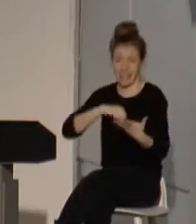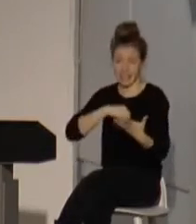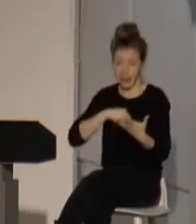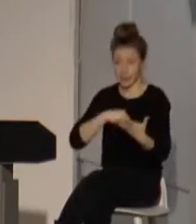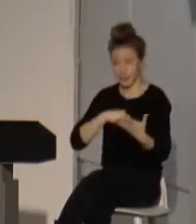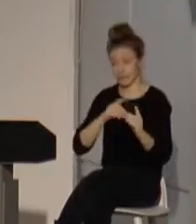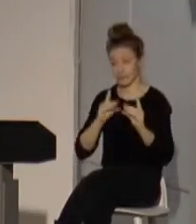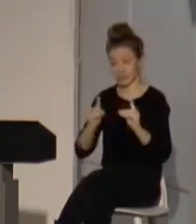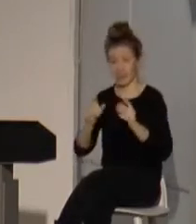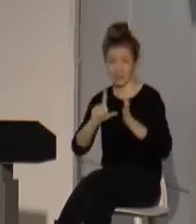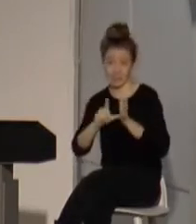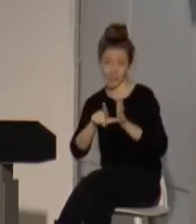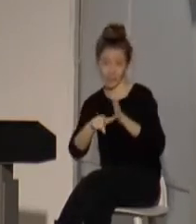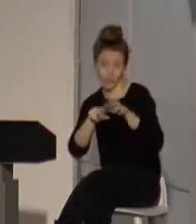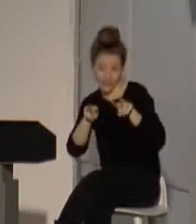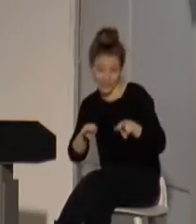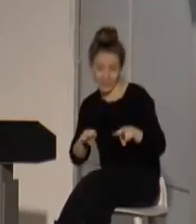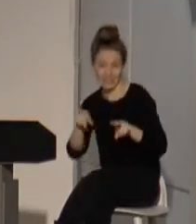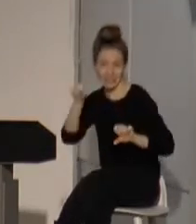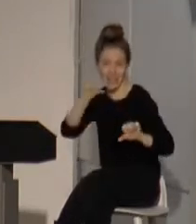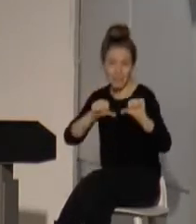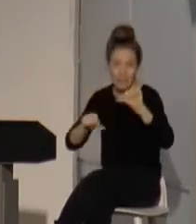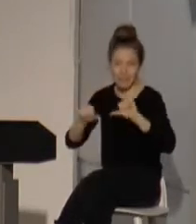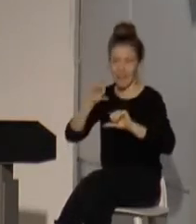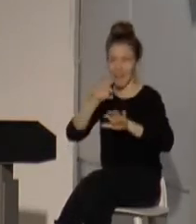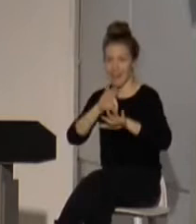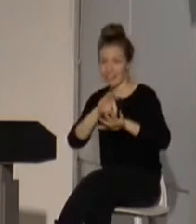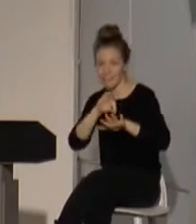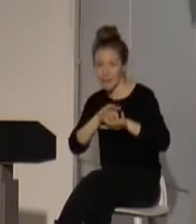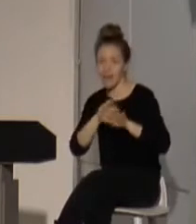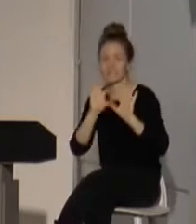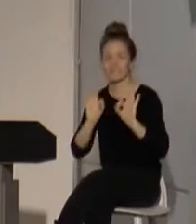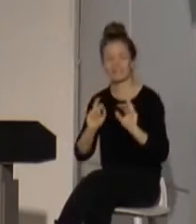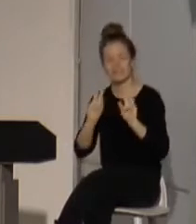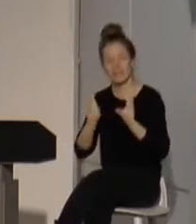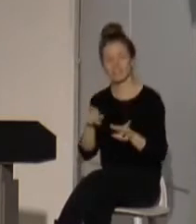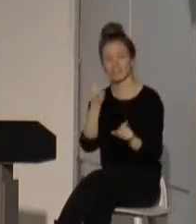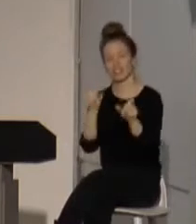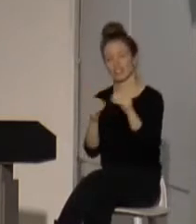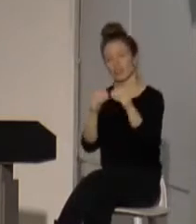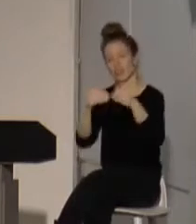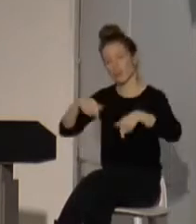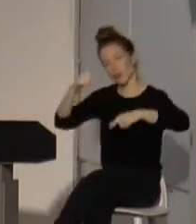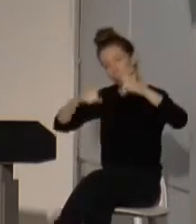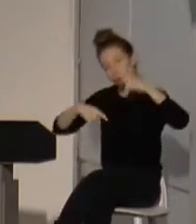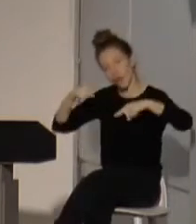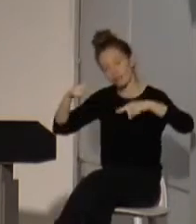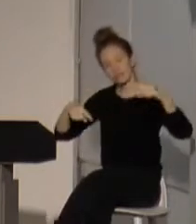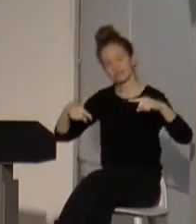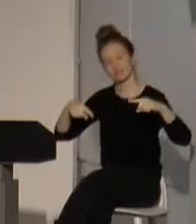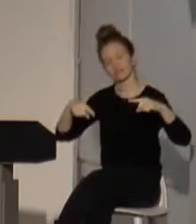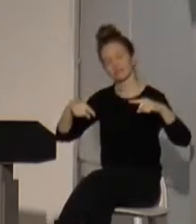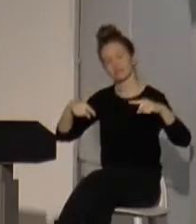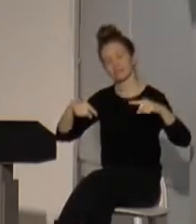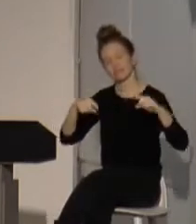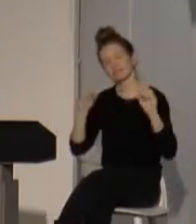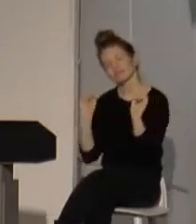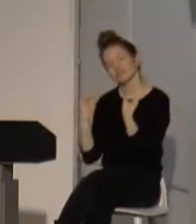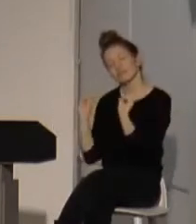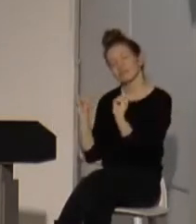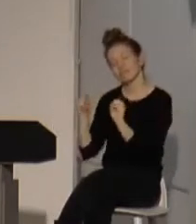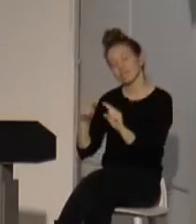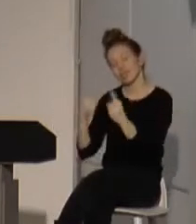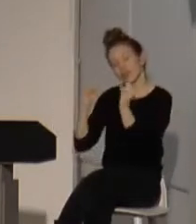בדרך הטכנולוגיה הקיימת, דרך המדע, הרפואה, בעצם מאפשרים לאנשים עם מוגבלויות שונות לזנוח את